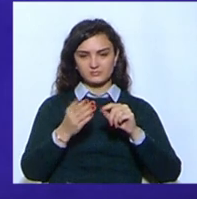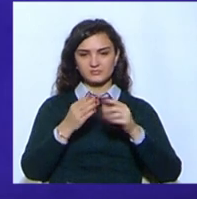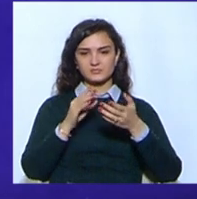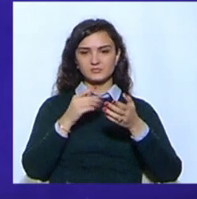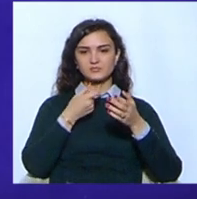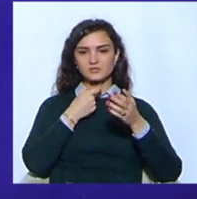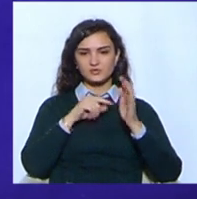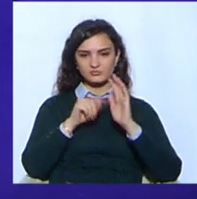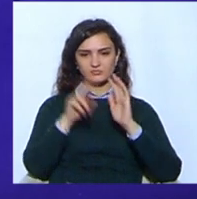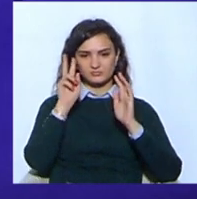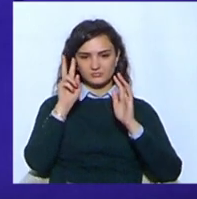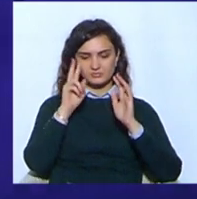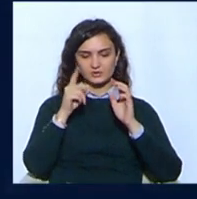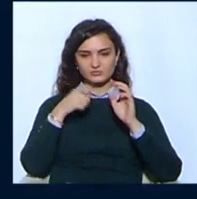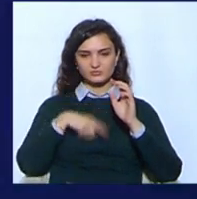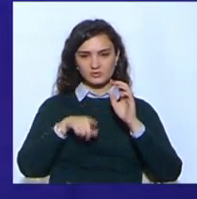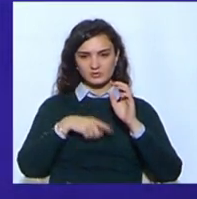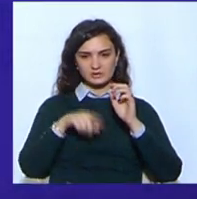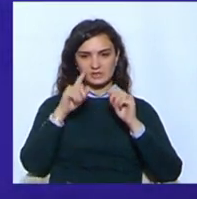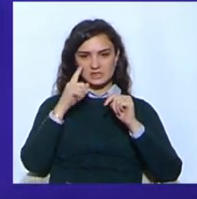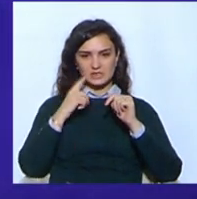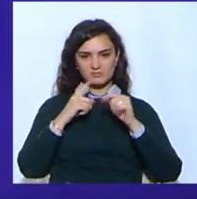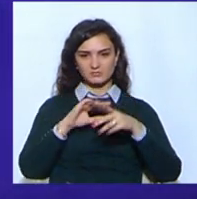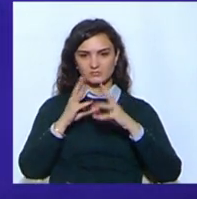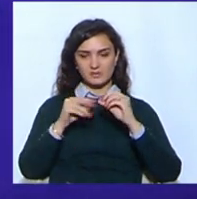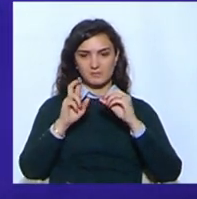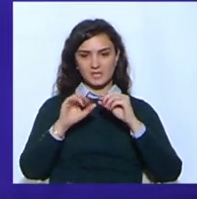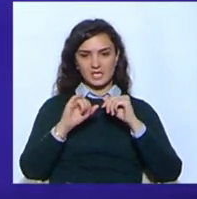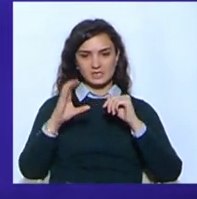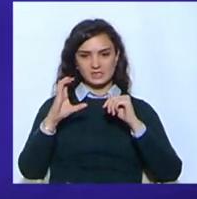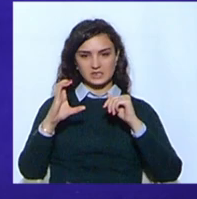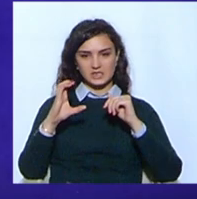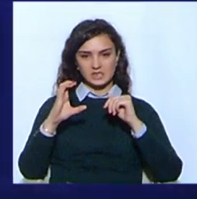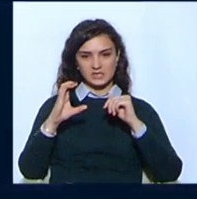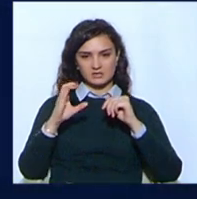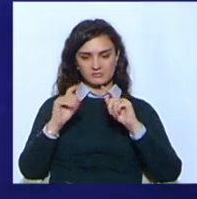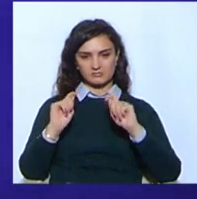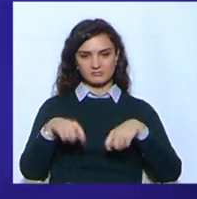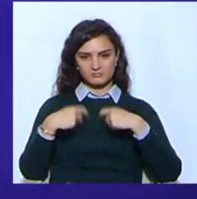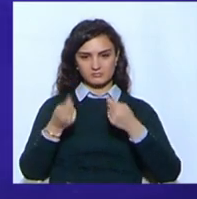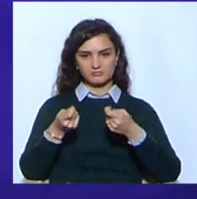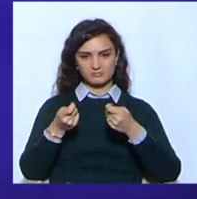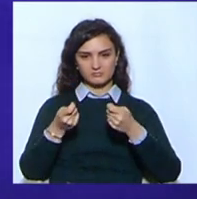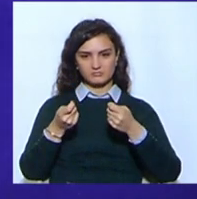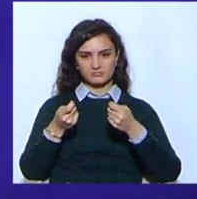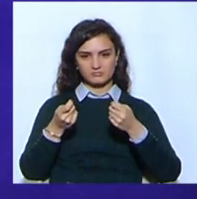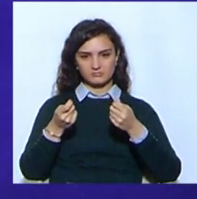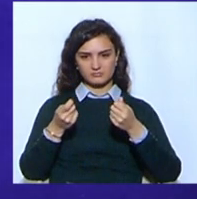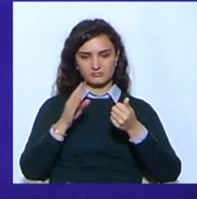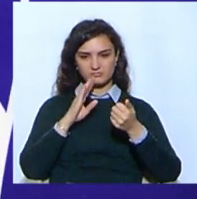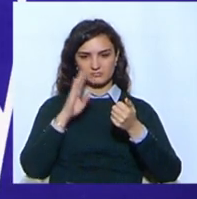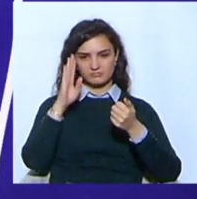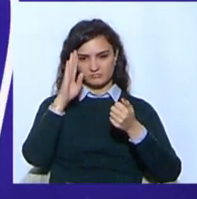განავალი, შარდი, ცრემლი. B ან C ჰეპატიტი გადაეცემა. ბუნებრივად,